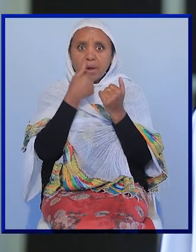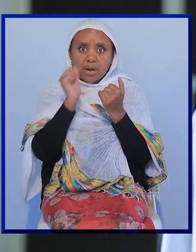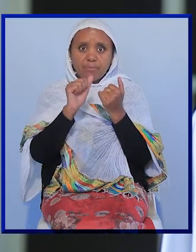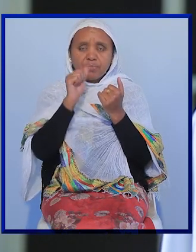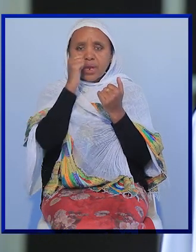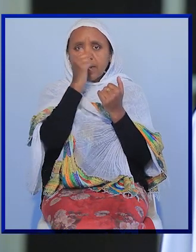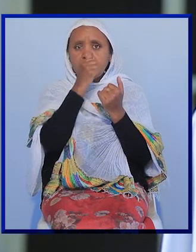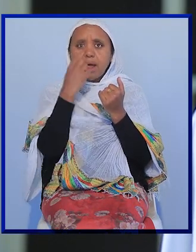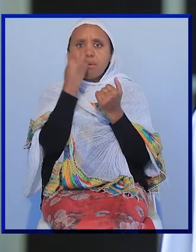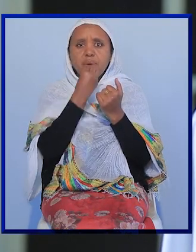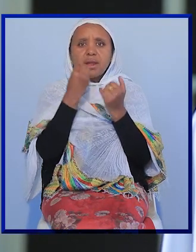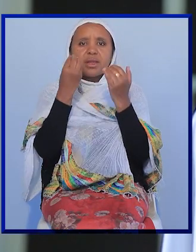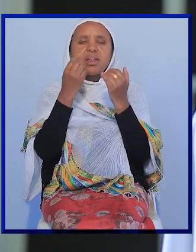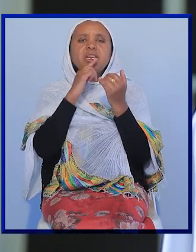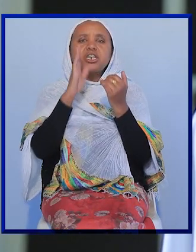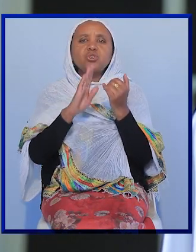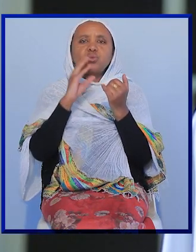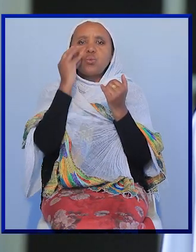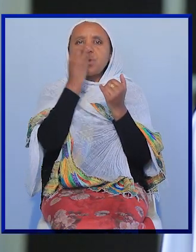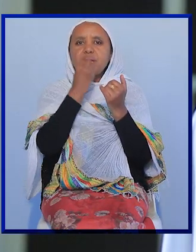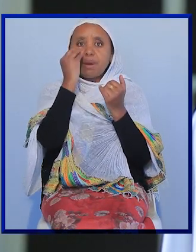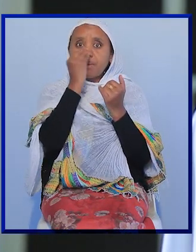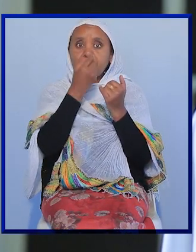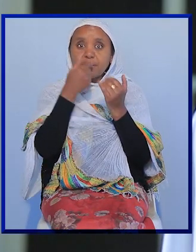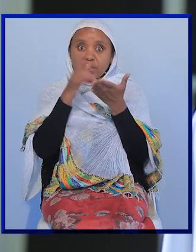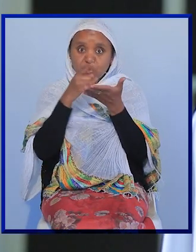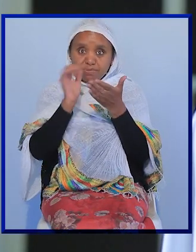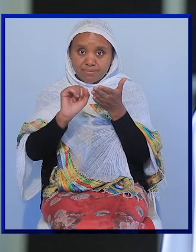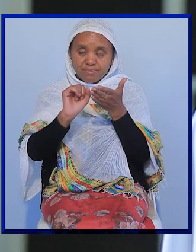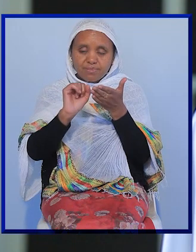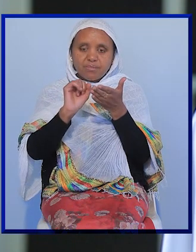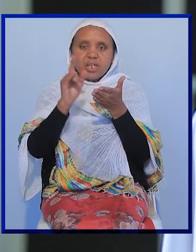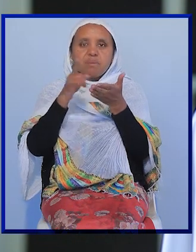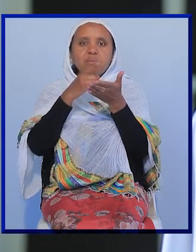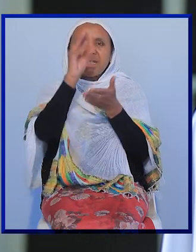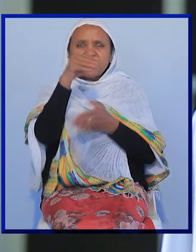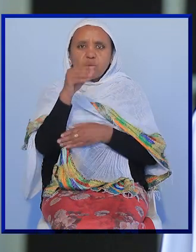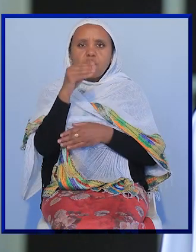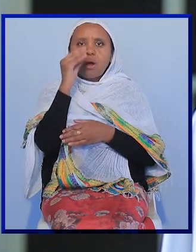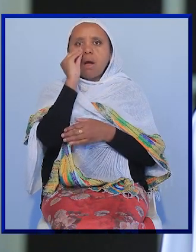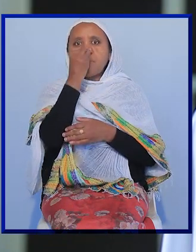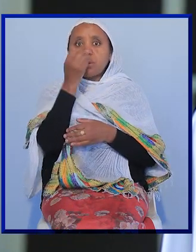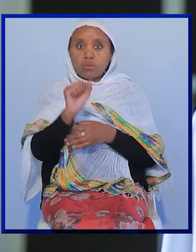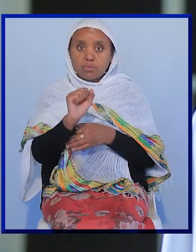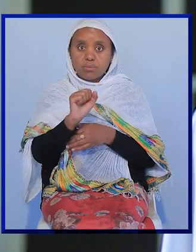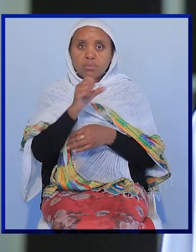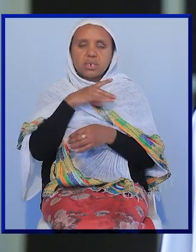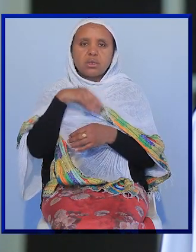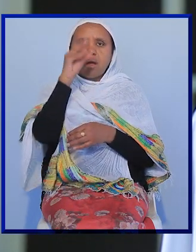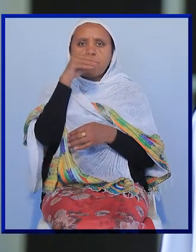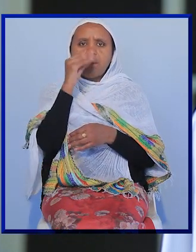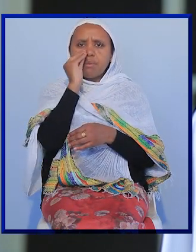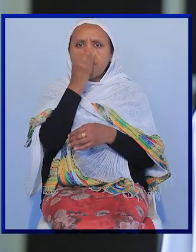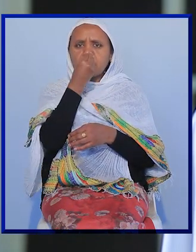አበባ ነው ነሽው አበባ ያን እንዘምራለን አይደለ? ስለዚህ መስቀሉ አበባ ነው፣ እጽ ነው፣ አበባ ነው። የሰው